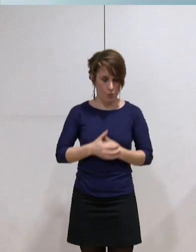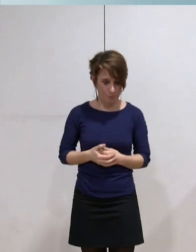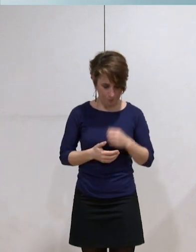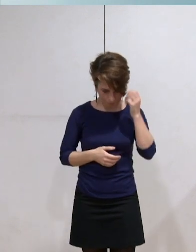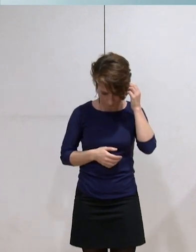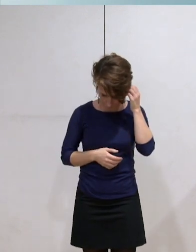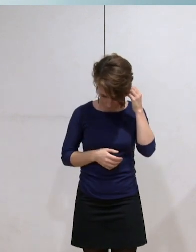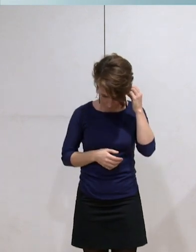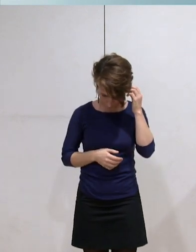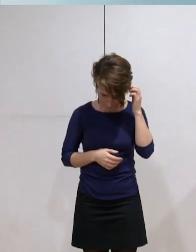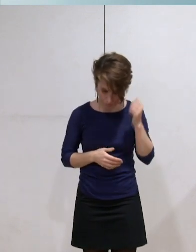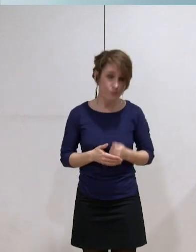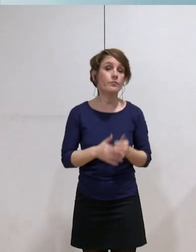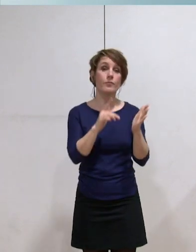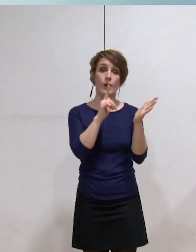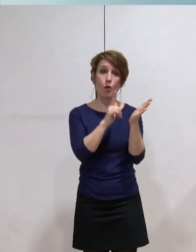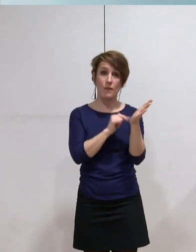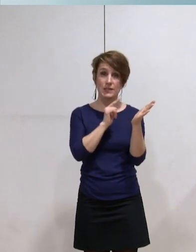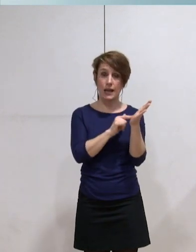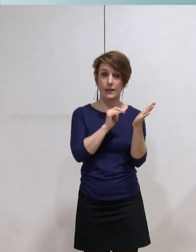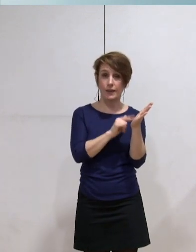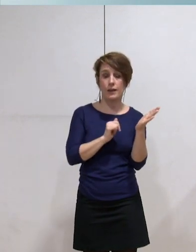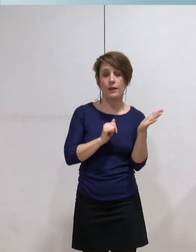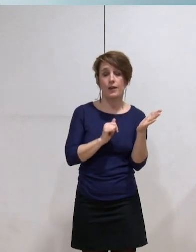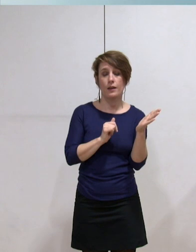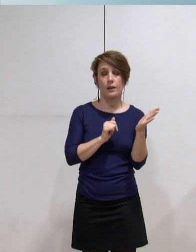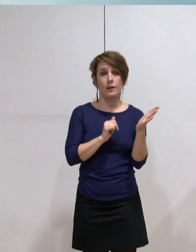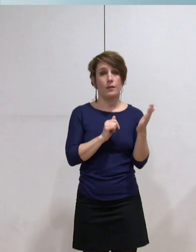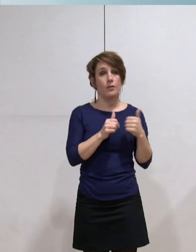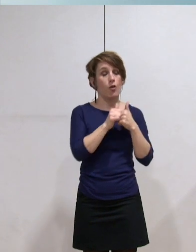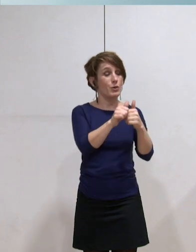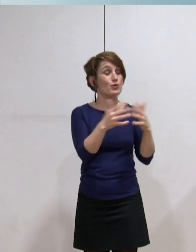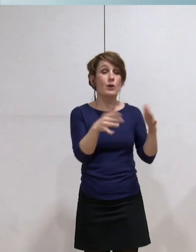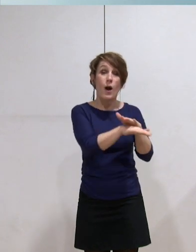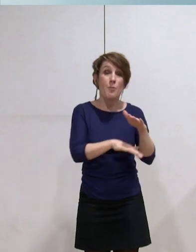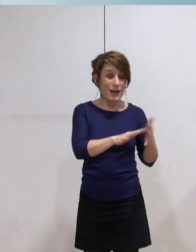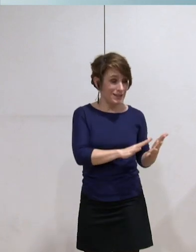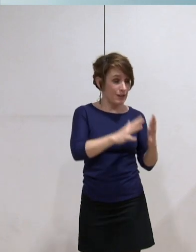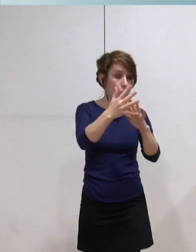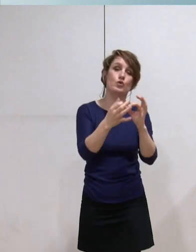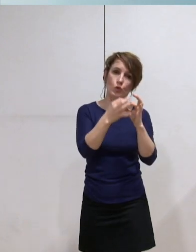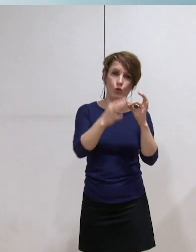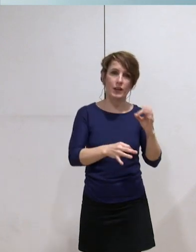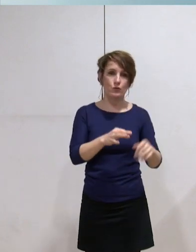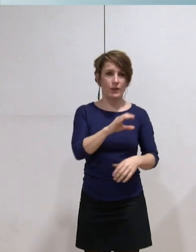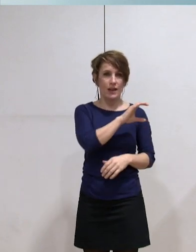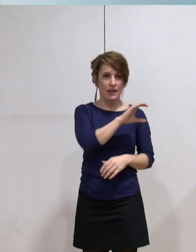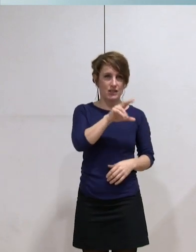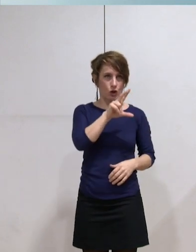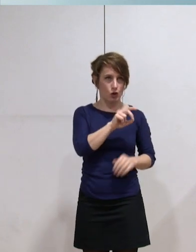fonctionnement la fiscalité les compensations du fait de l'évolution des bases augmente pour passer de